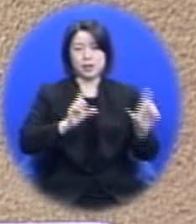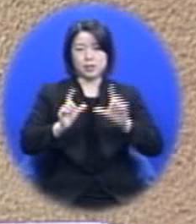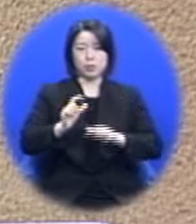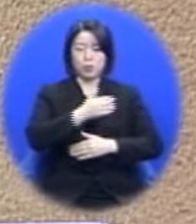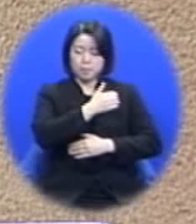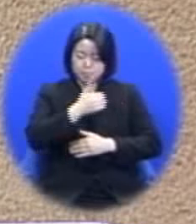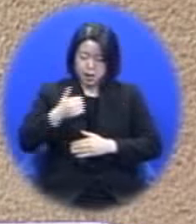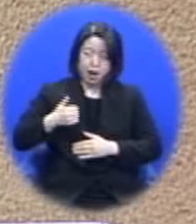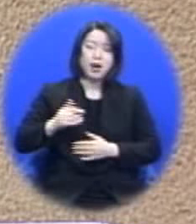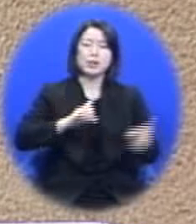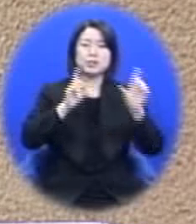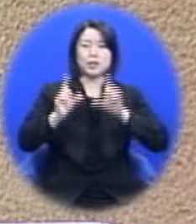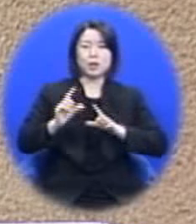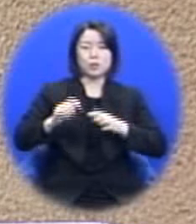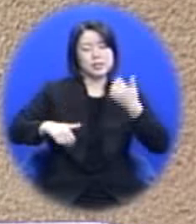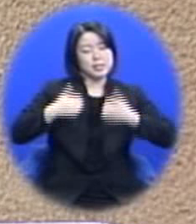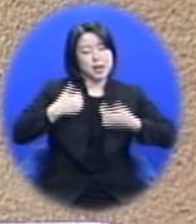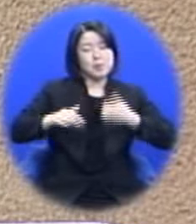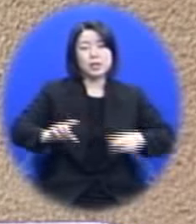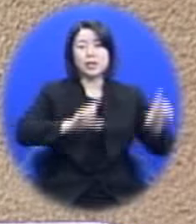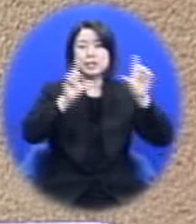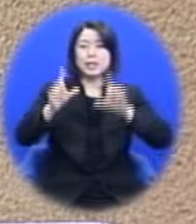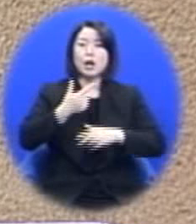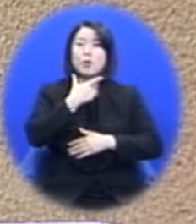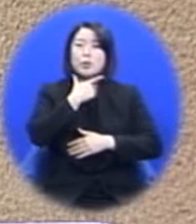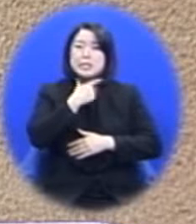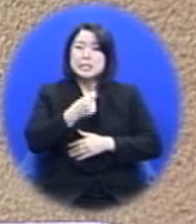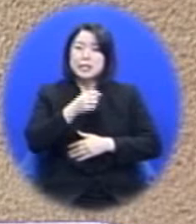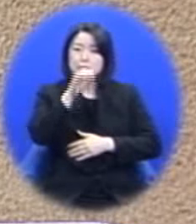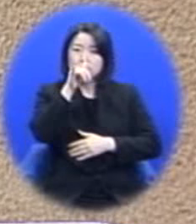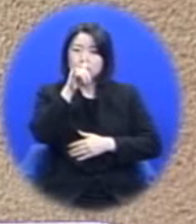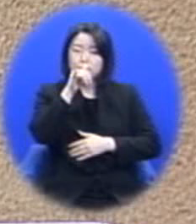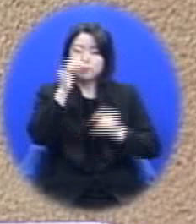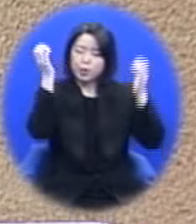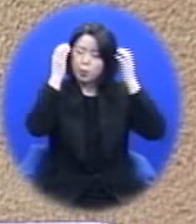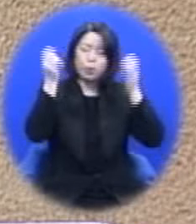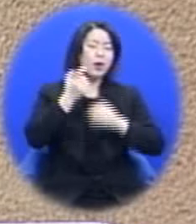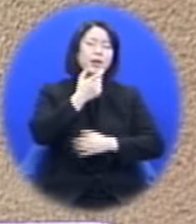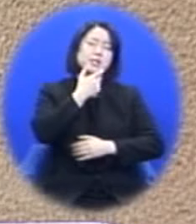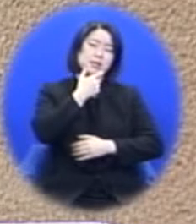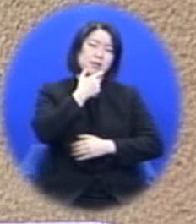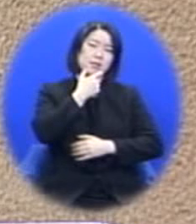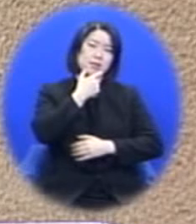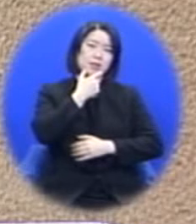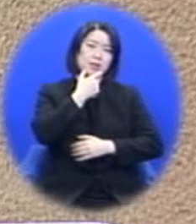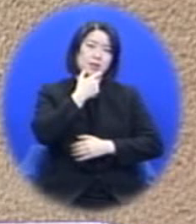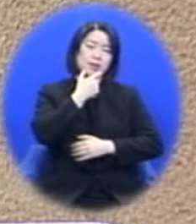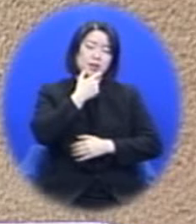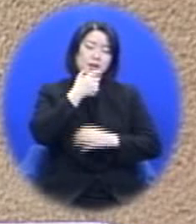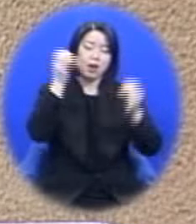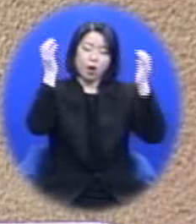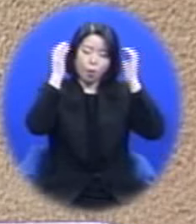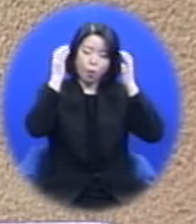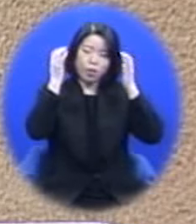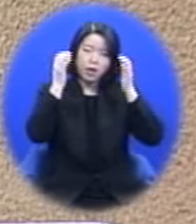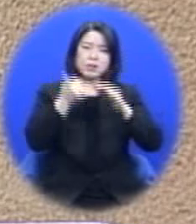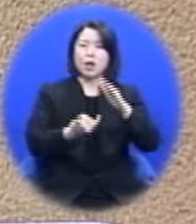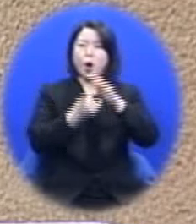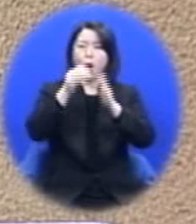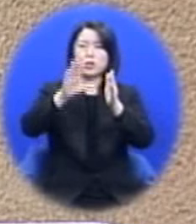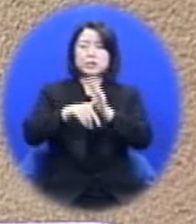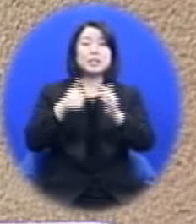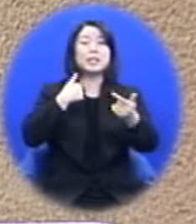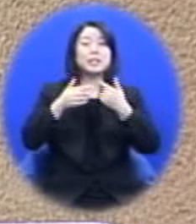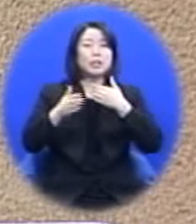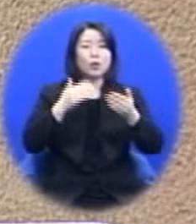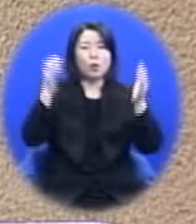살고 유쾌하게 살고 싶은 이런 욕구가 있었어요. 고난은 싫었어요. 고난은 어린 시절에 겪었던